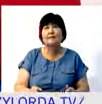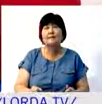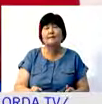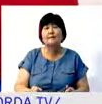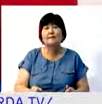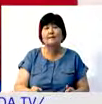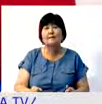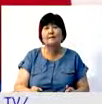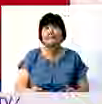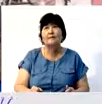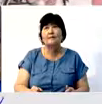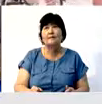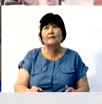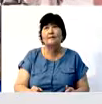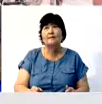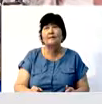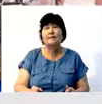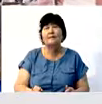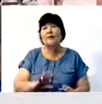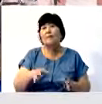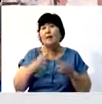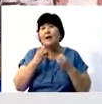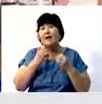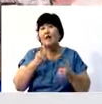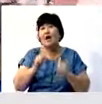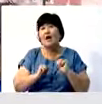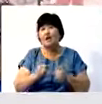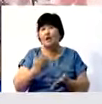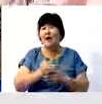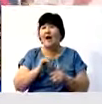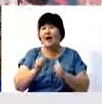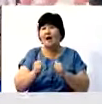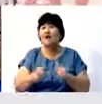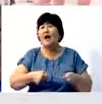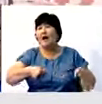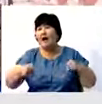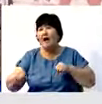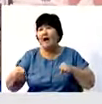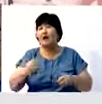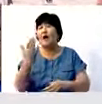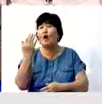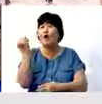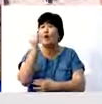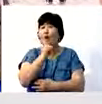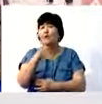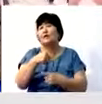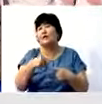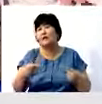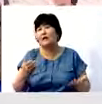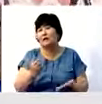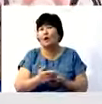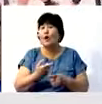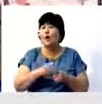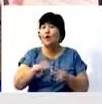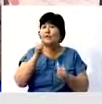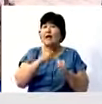Төрт жарыстан жарыстар өтті. Эстафета, арқан, қол күрес және ән айтуда. Осы